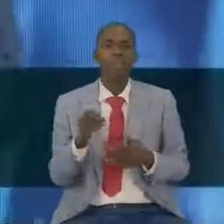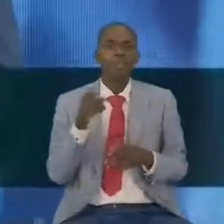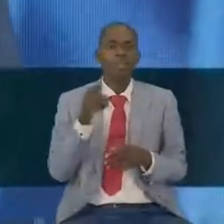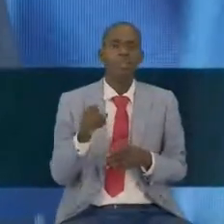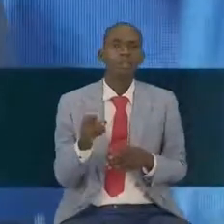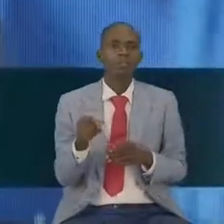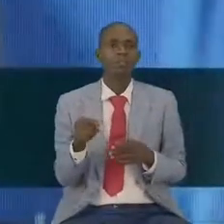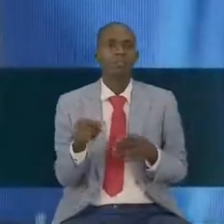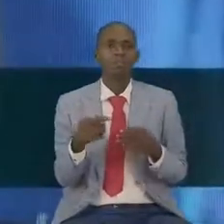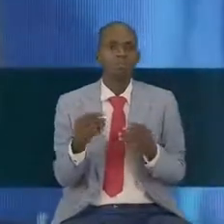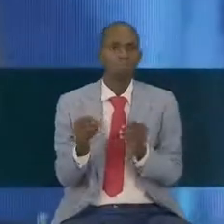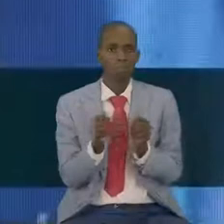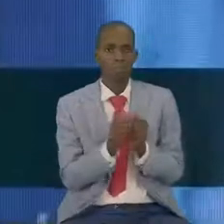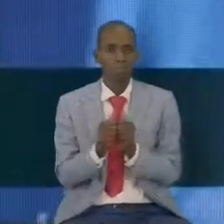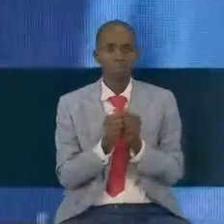amis